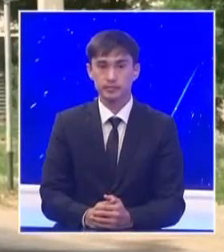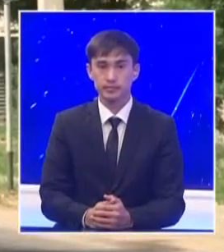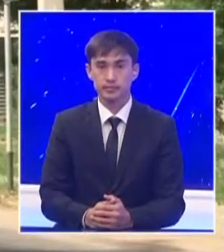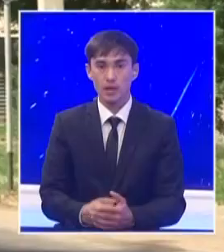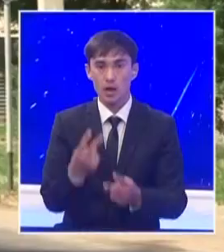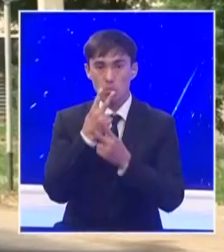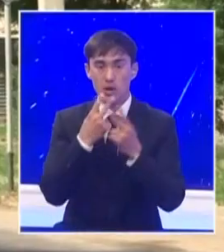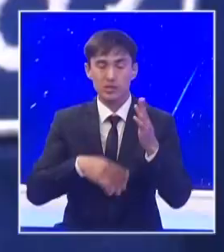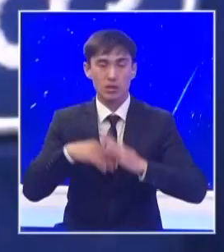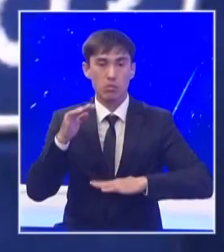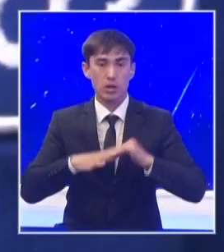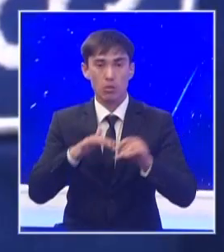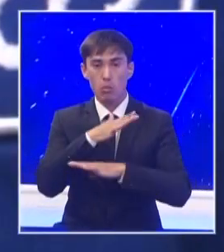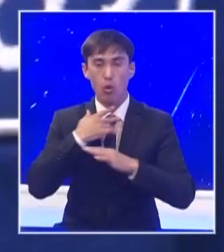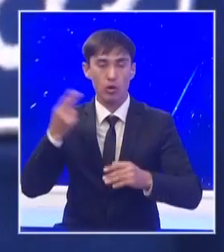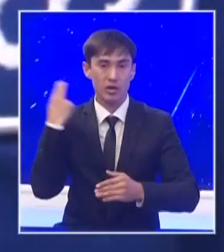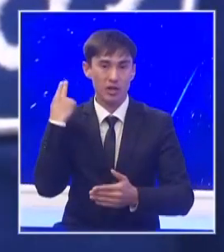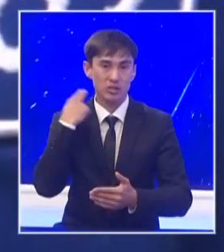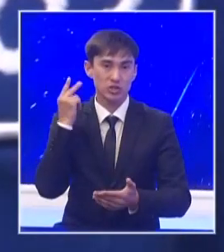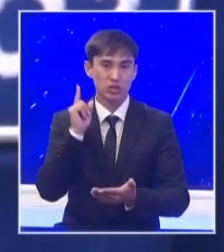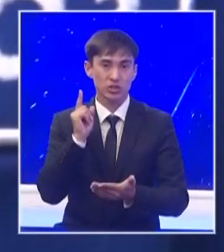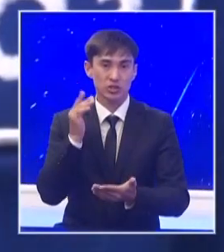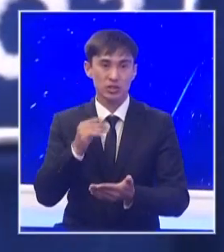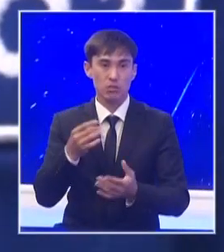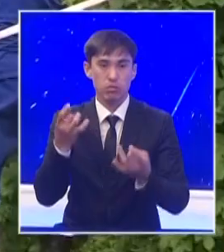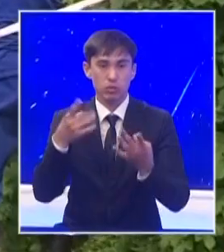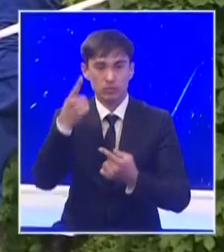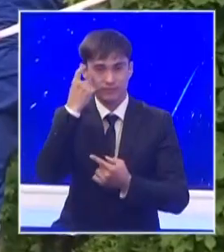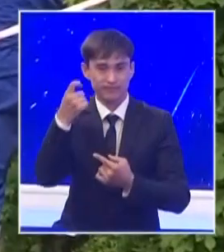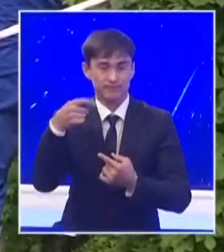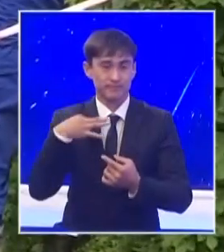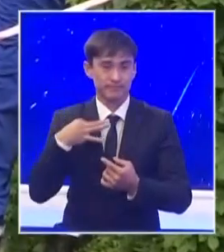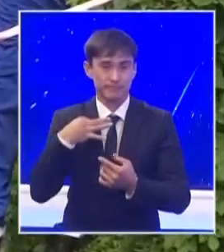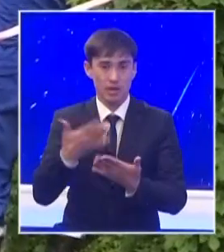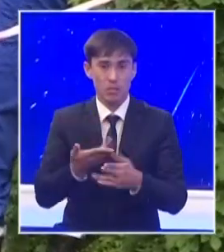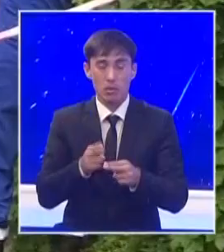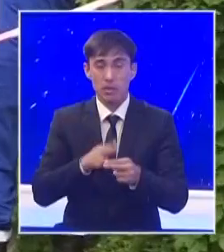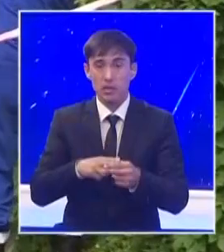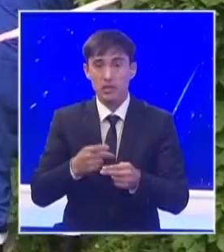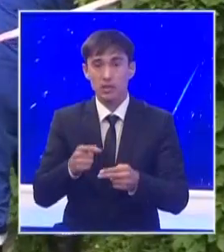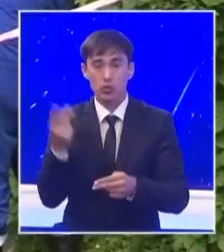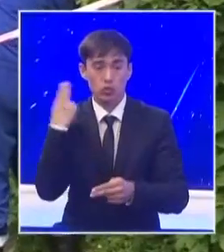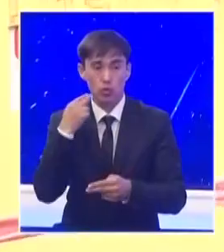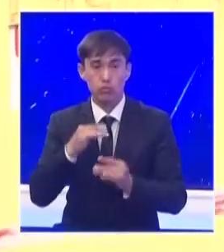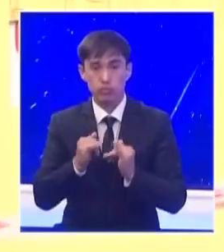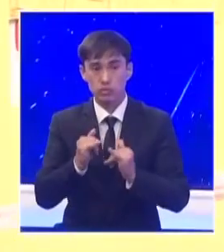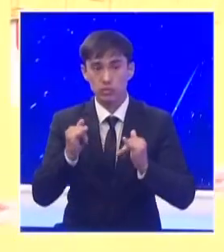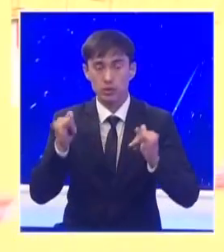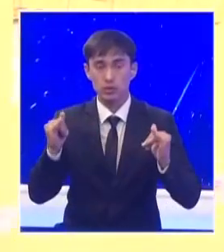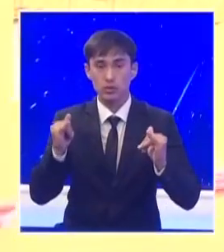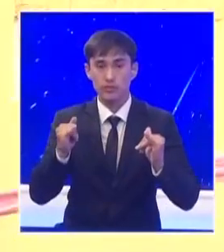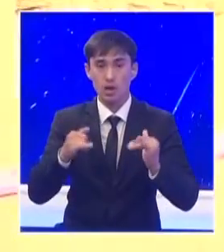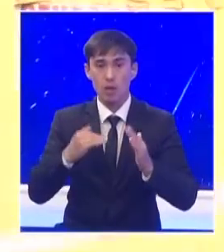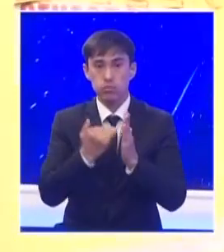Как показала практика, многие должники попросту игнорируют уведомления поставщика газа, а тем временем их долг продолжает неуклонно расти